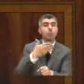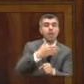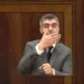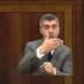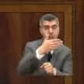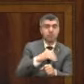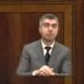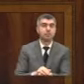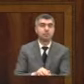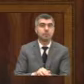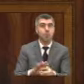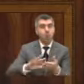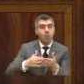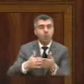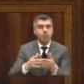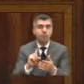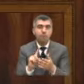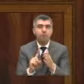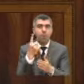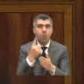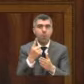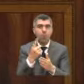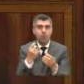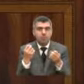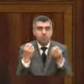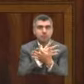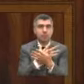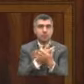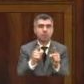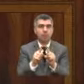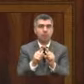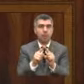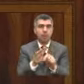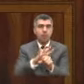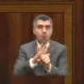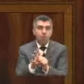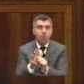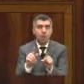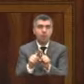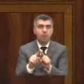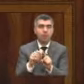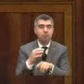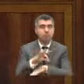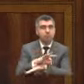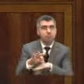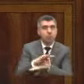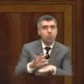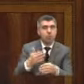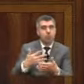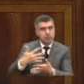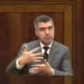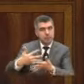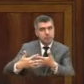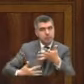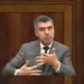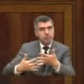لان تخلعنا كلنا وحلينا الابواب وبداو الادارات تقول لك اجي غير عاوني يمكن نعطيكم التفاصيل ديال